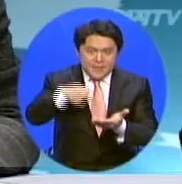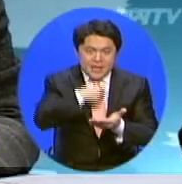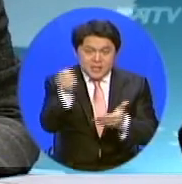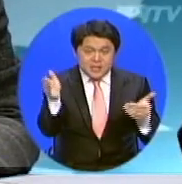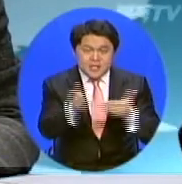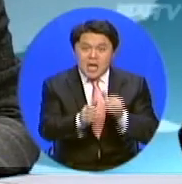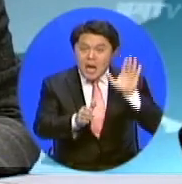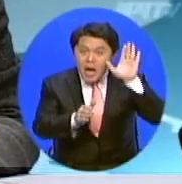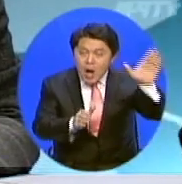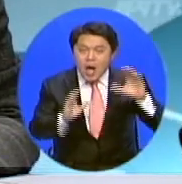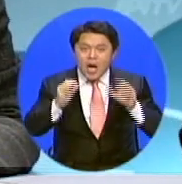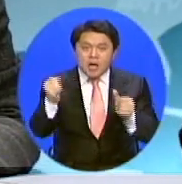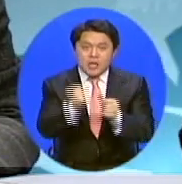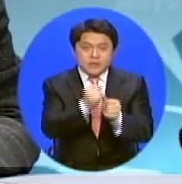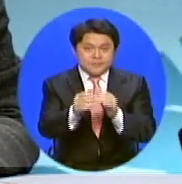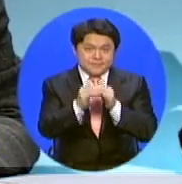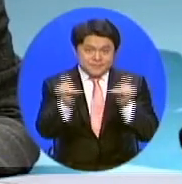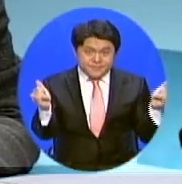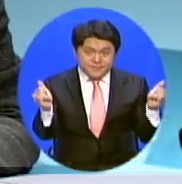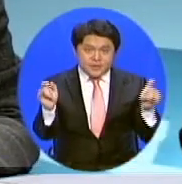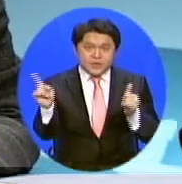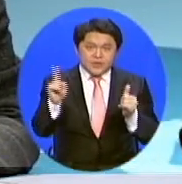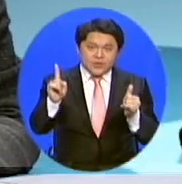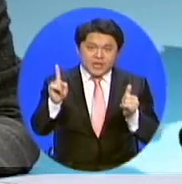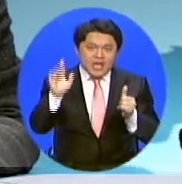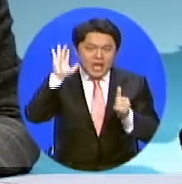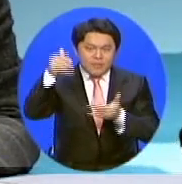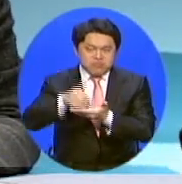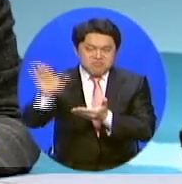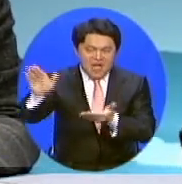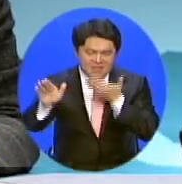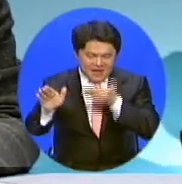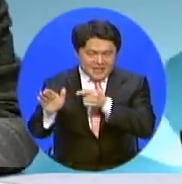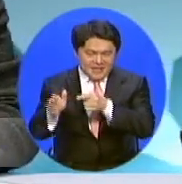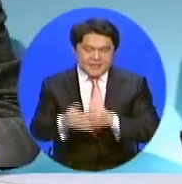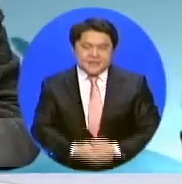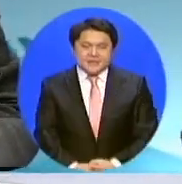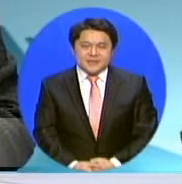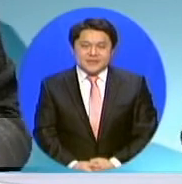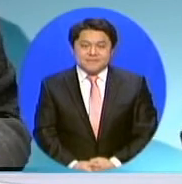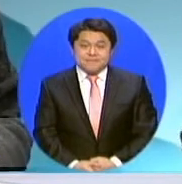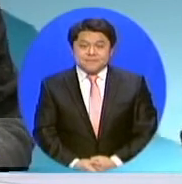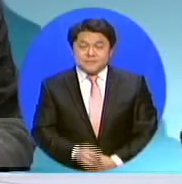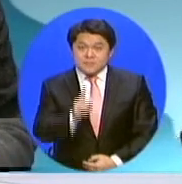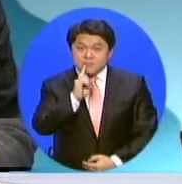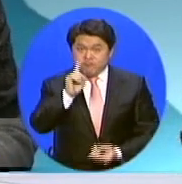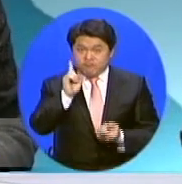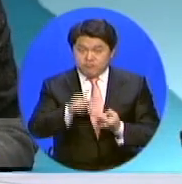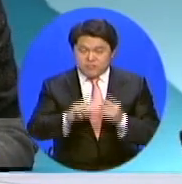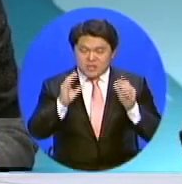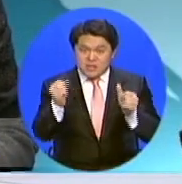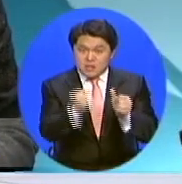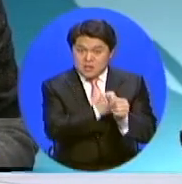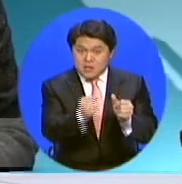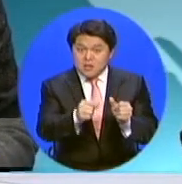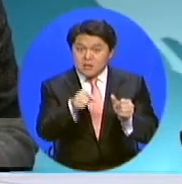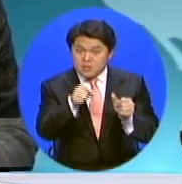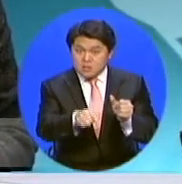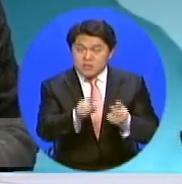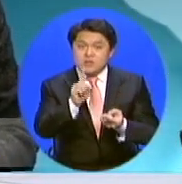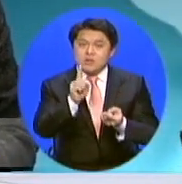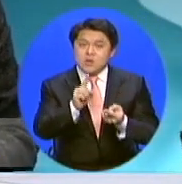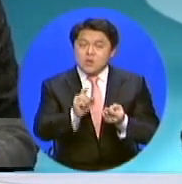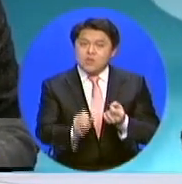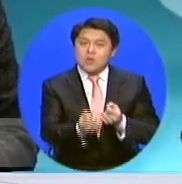이제 아동학대자들이 이 땅에 설 자리가 점점 더 좁아지는 것 같습니다. 네. 그래서 말씀드린 것처럼 그 아동학대에